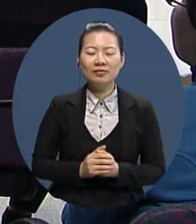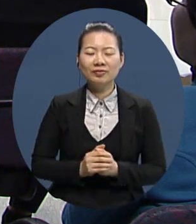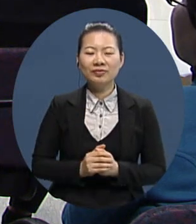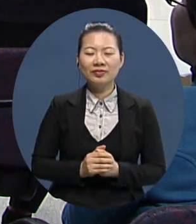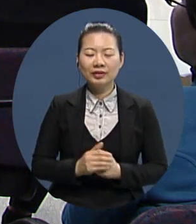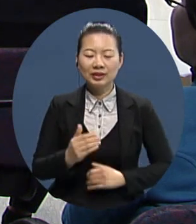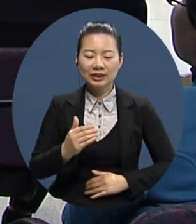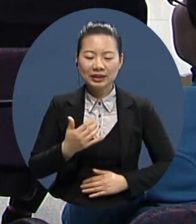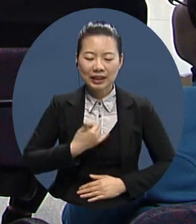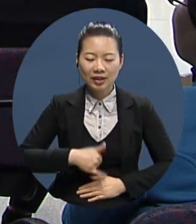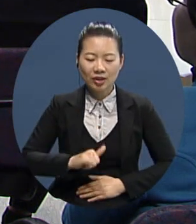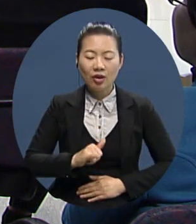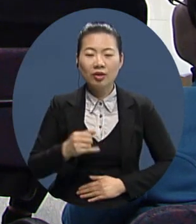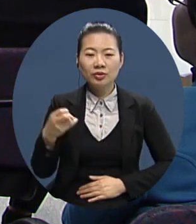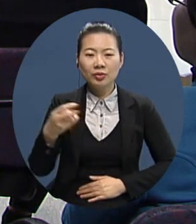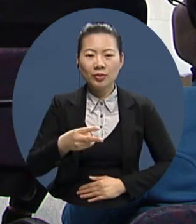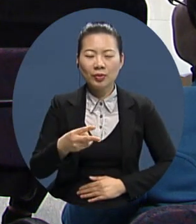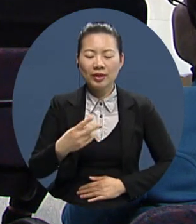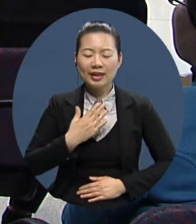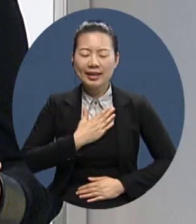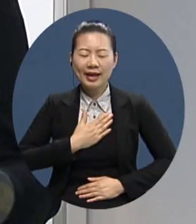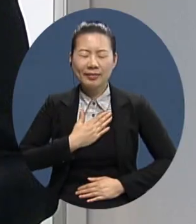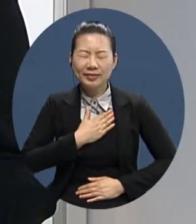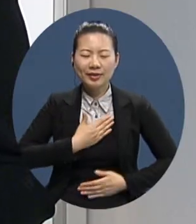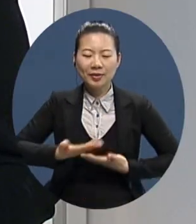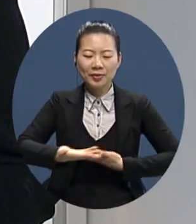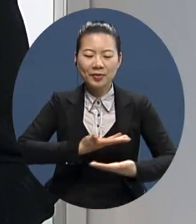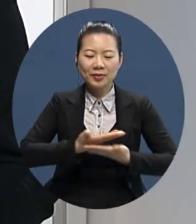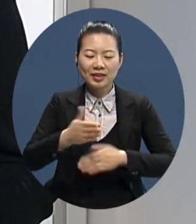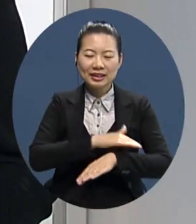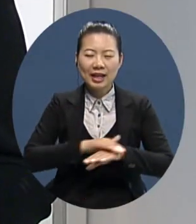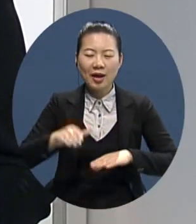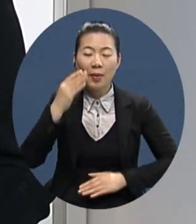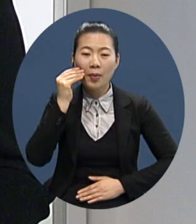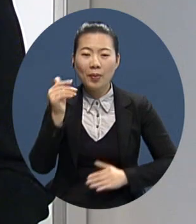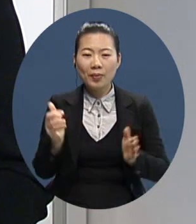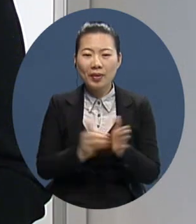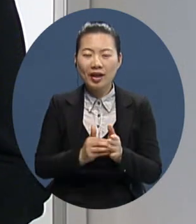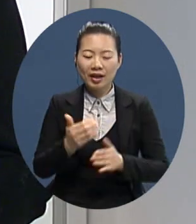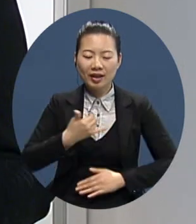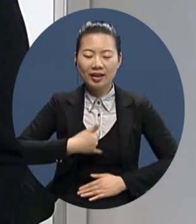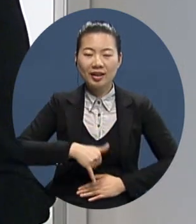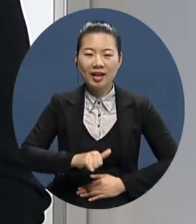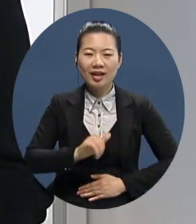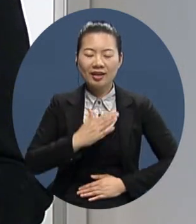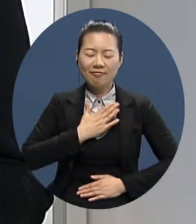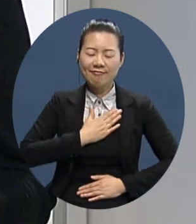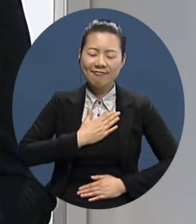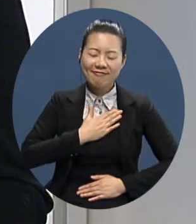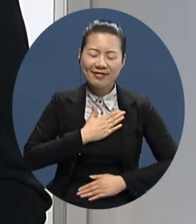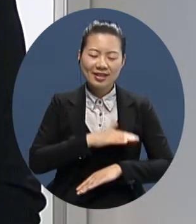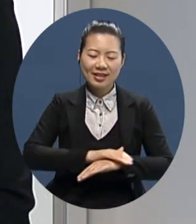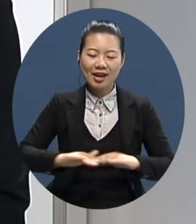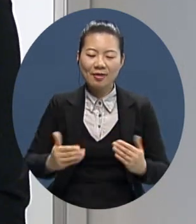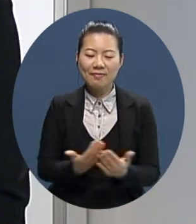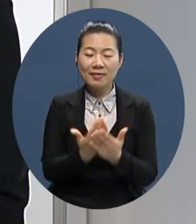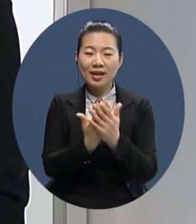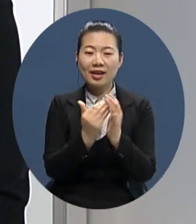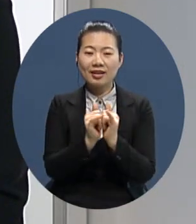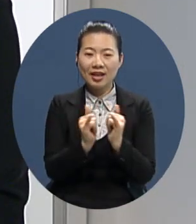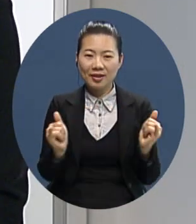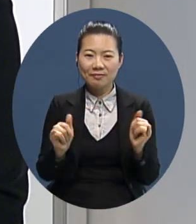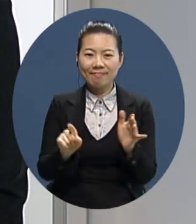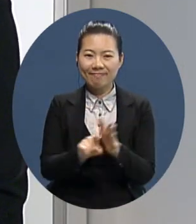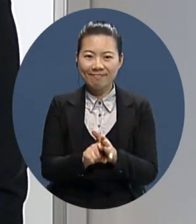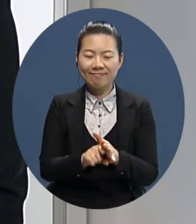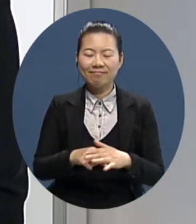근데 아이와 어떻게 보면 감정적인 교류를 잘하고 또 아이가 정서적으로 잘 발달된 사람이 되게